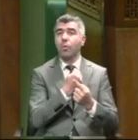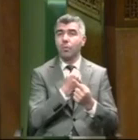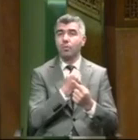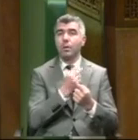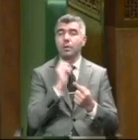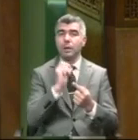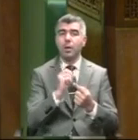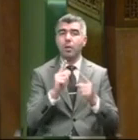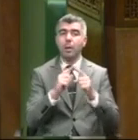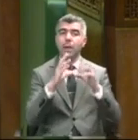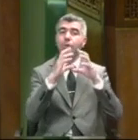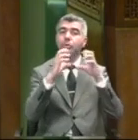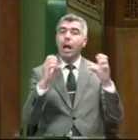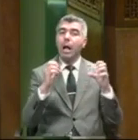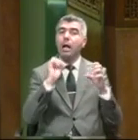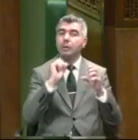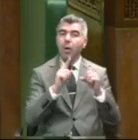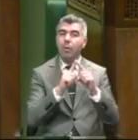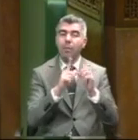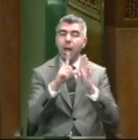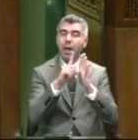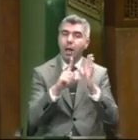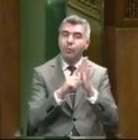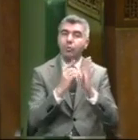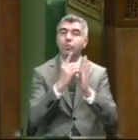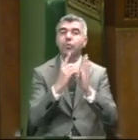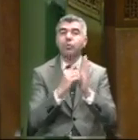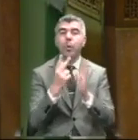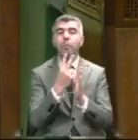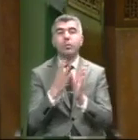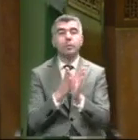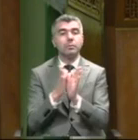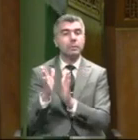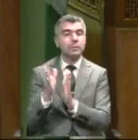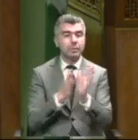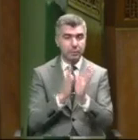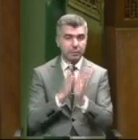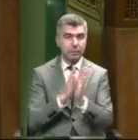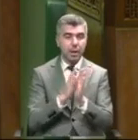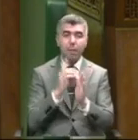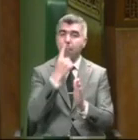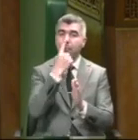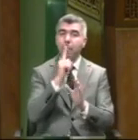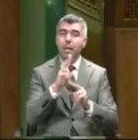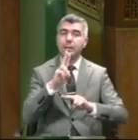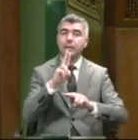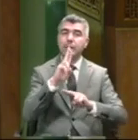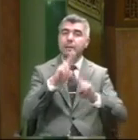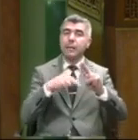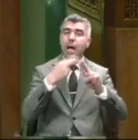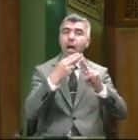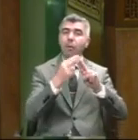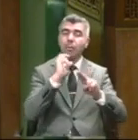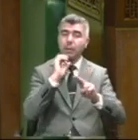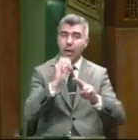التفسير الديمقراطي لا للدستور ولا القانون لان عدم اجابته او تهربها من عدم الاجابه انها تساند الحلقه